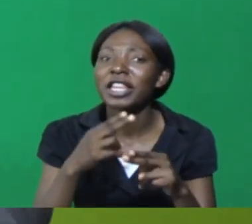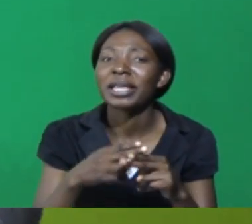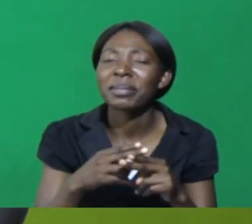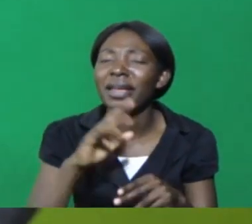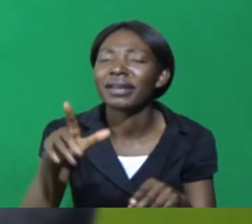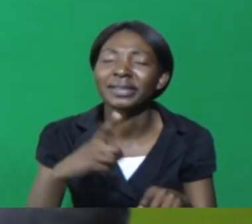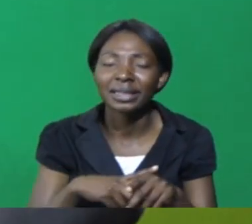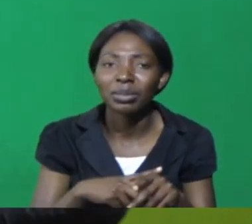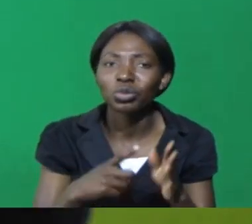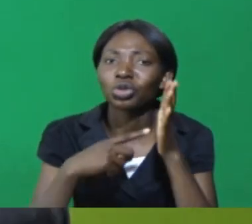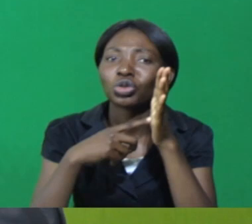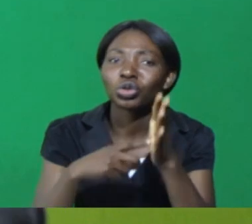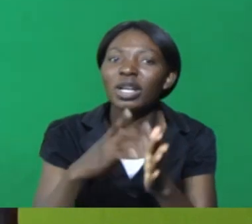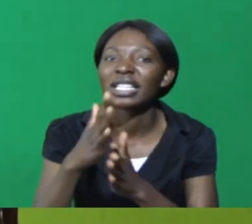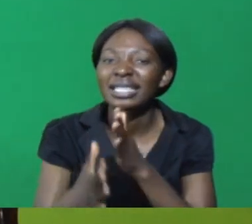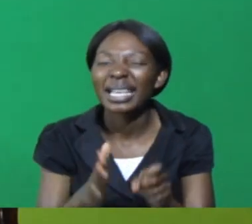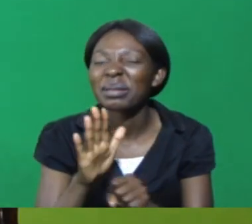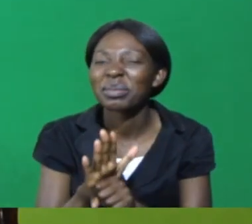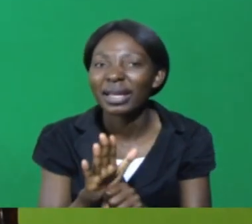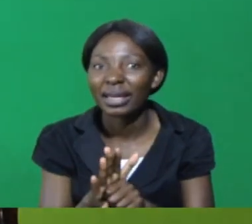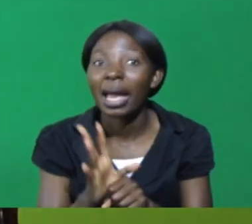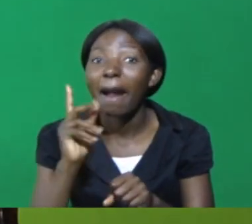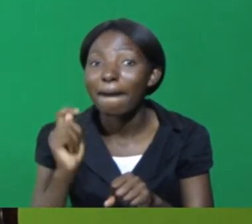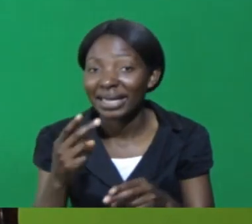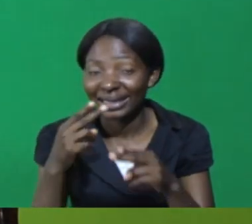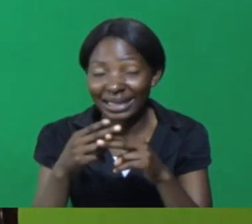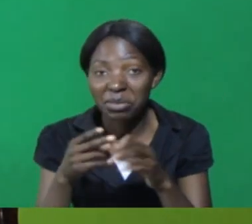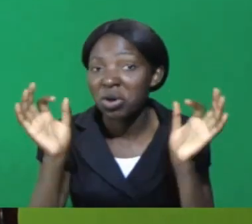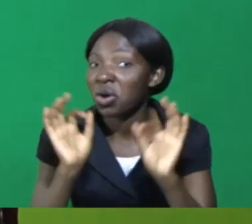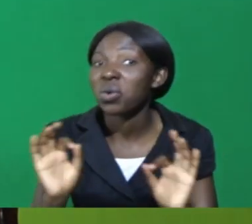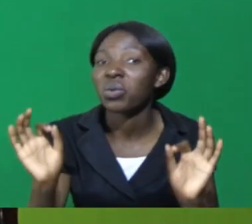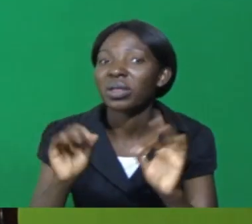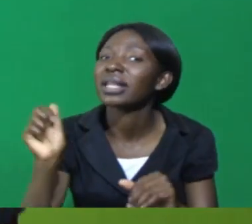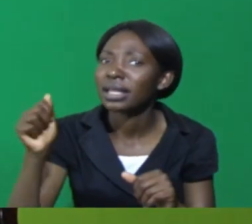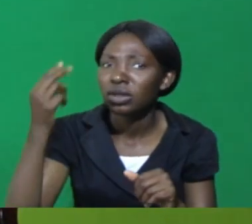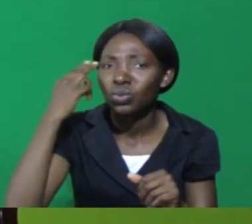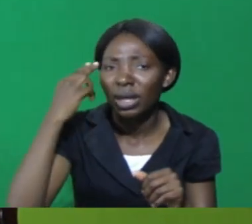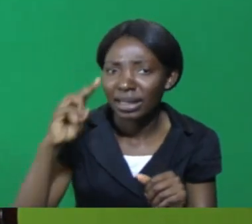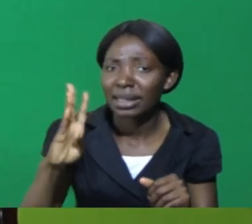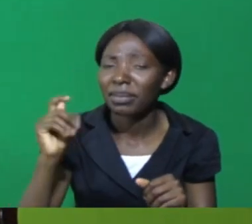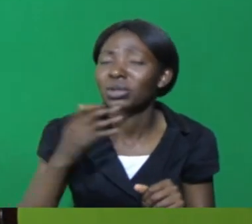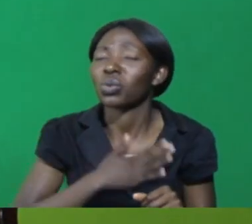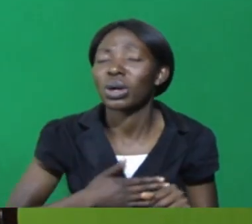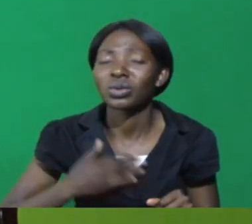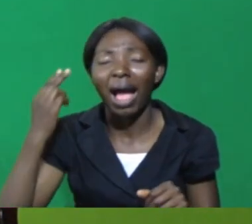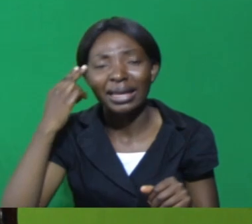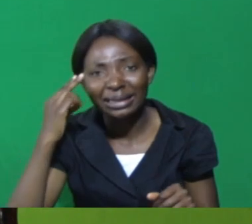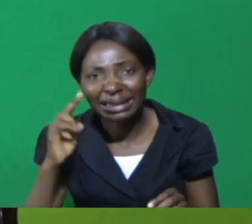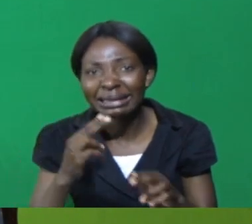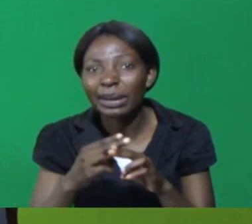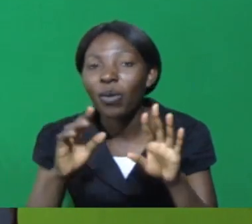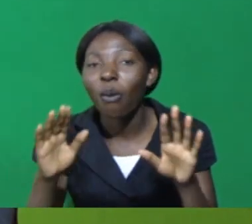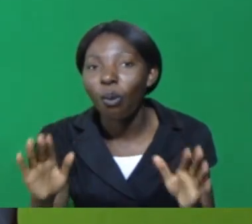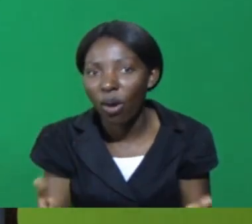Muchingotenderera muchinotiratidza minongedzo yakawanda, minongedzo taanayo zviri kutijekera, asi toda kuti tizive kuti anombori ani.